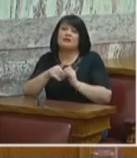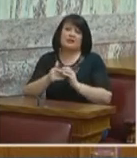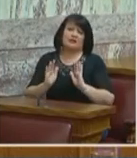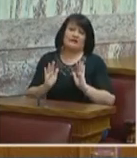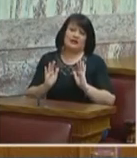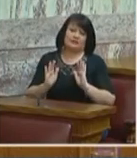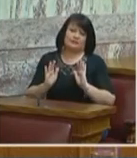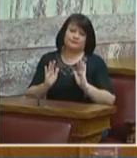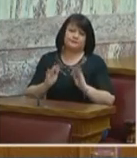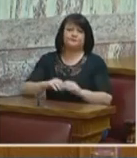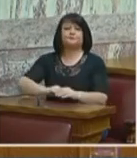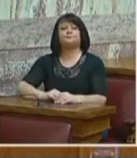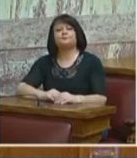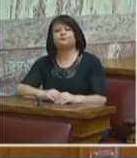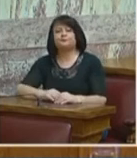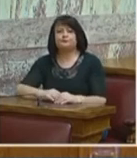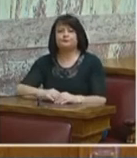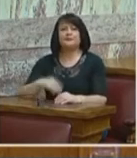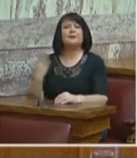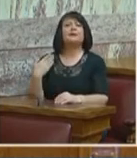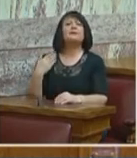Και σας άκουσα πριν όταν ομιλούσατε,